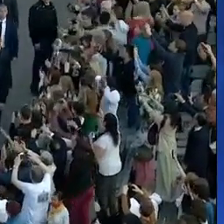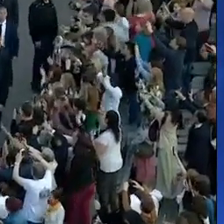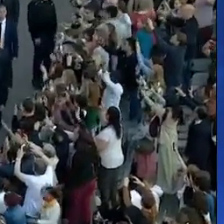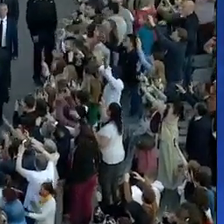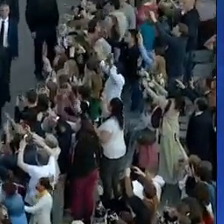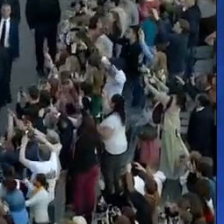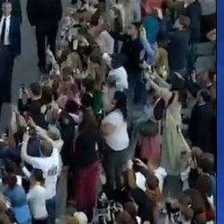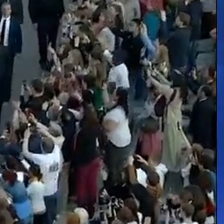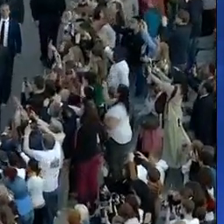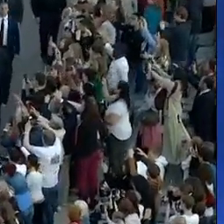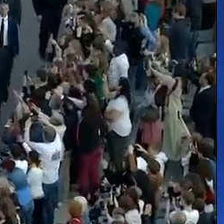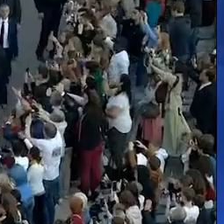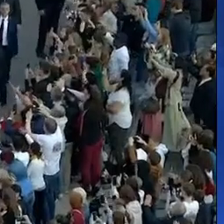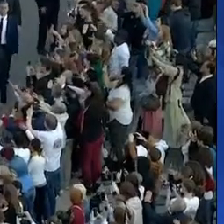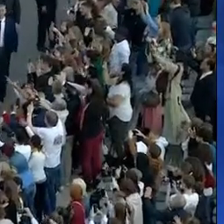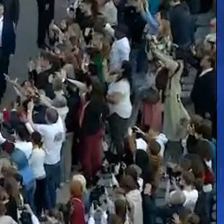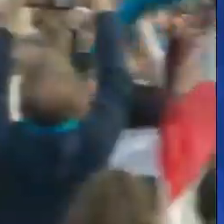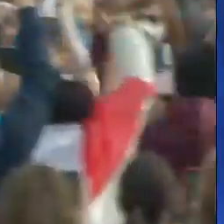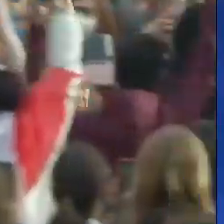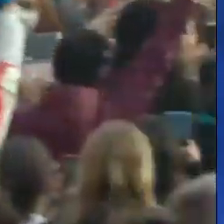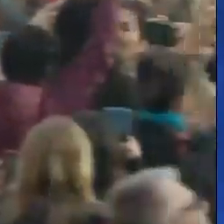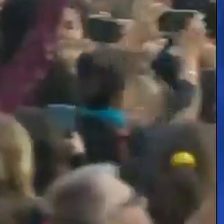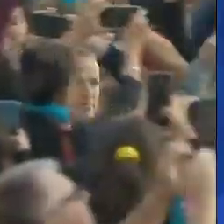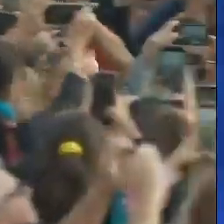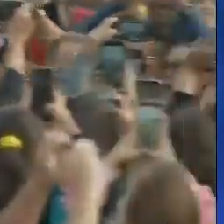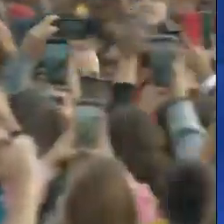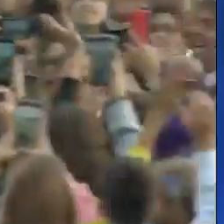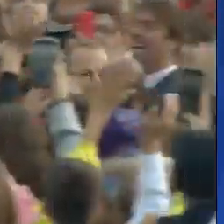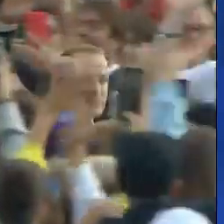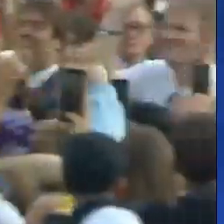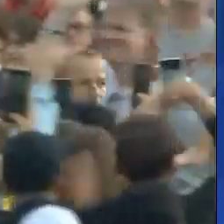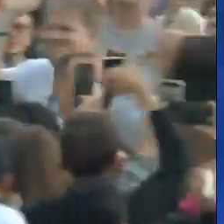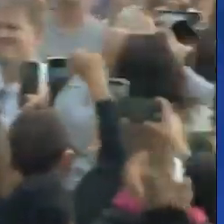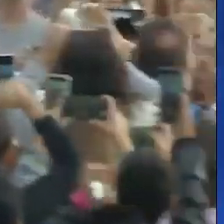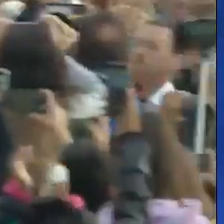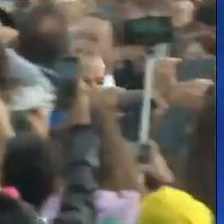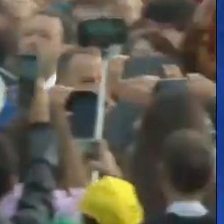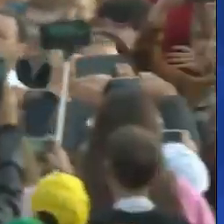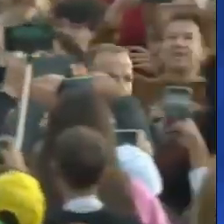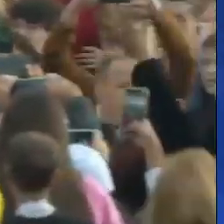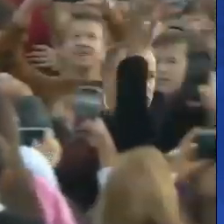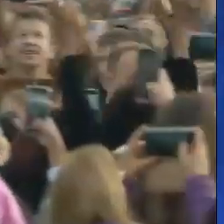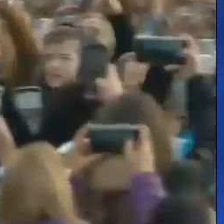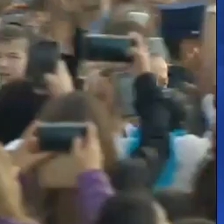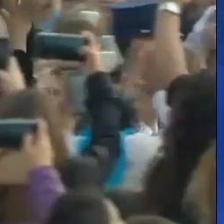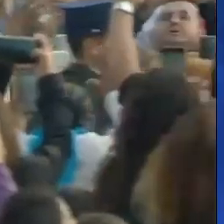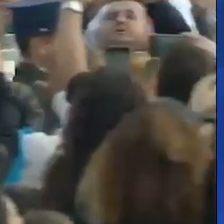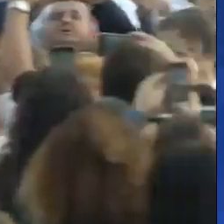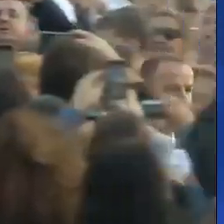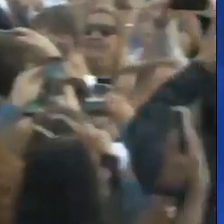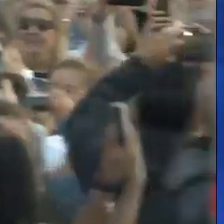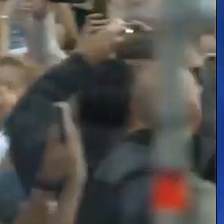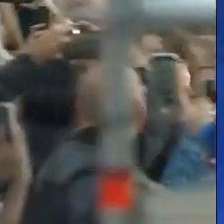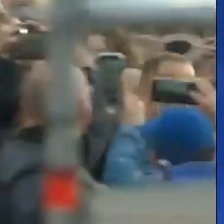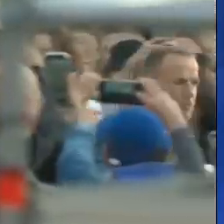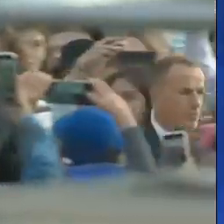domu papieskiego. Ponadto informujemy, że po zakończeniu audiencji dla chętnych będzie